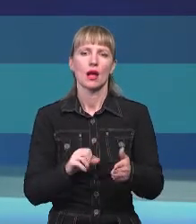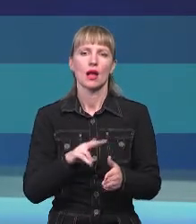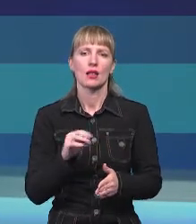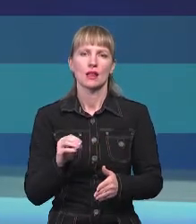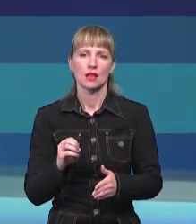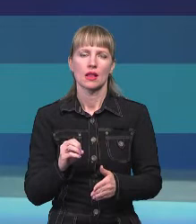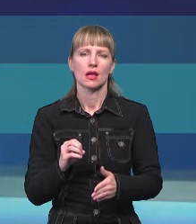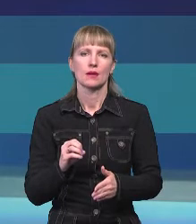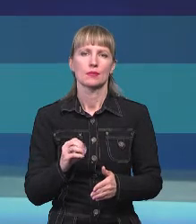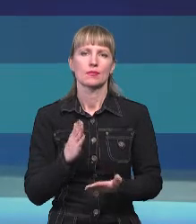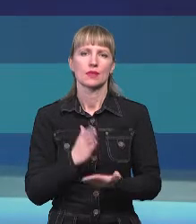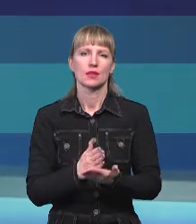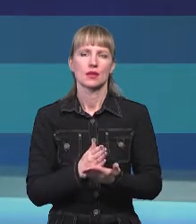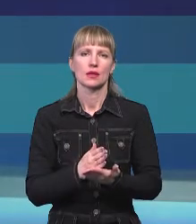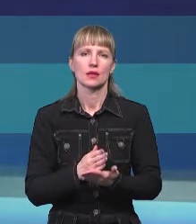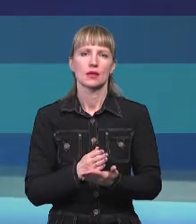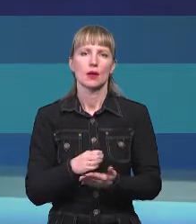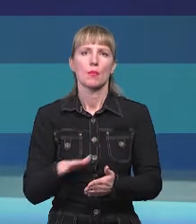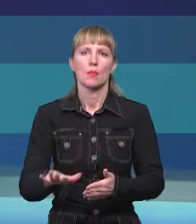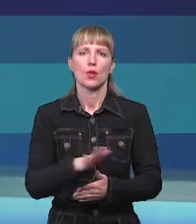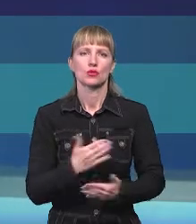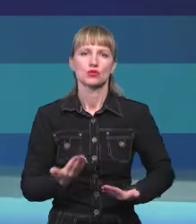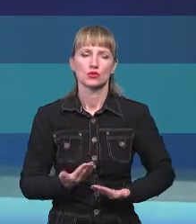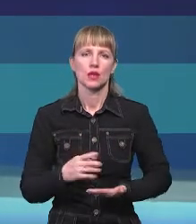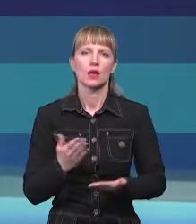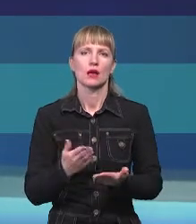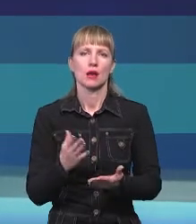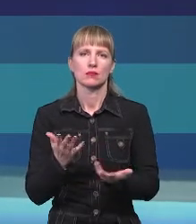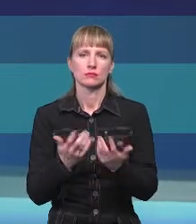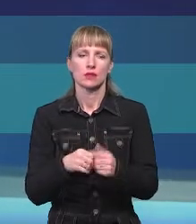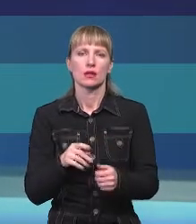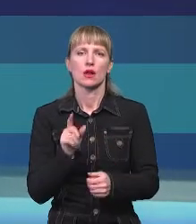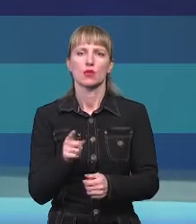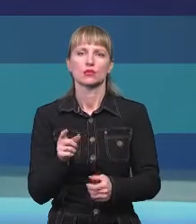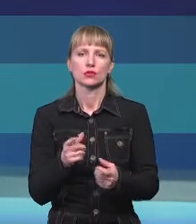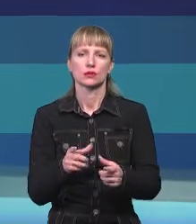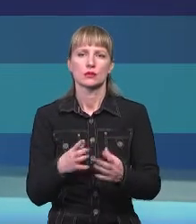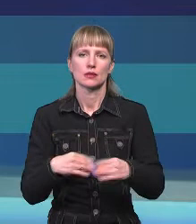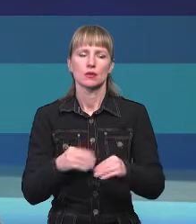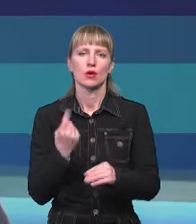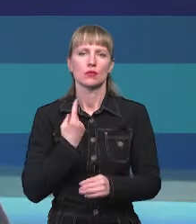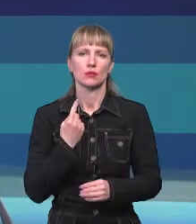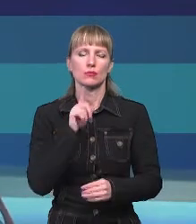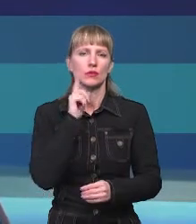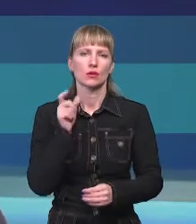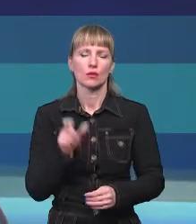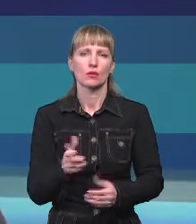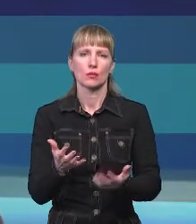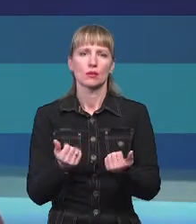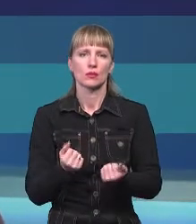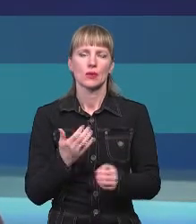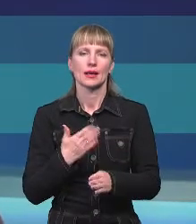ж є нормативна площа житла, яка розраховується на кожного члена родини. Тому коли одинокий молодий громадянин